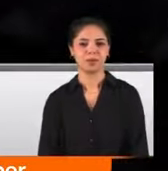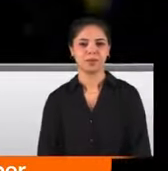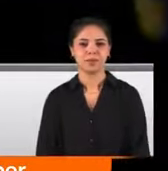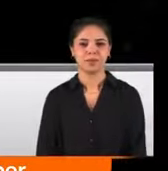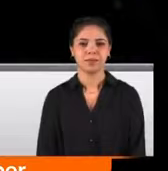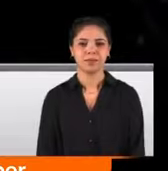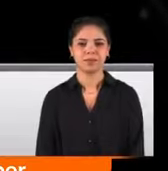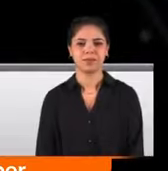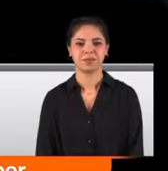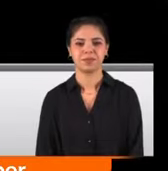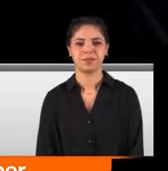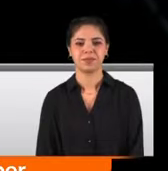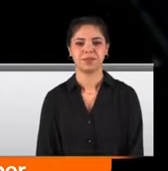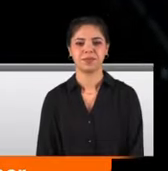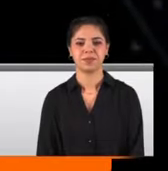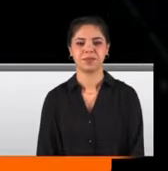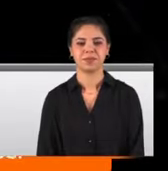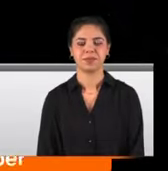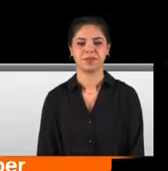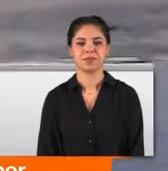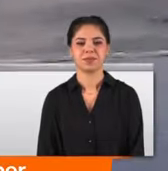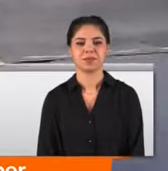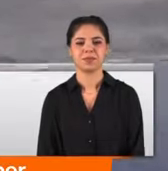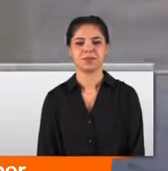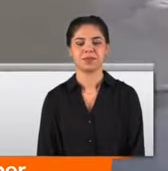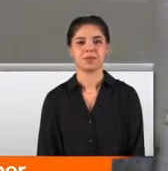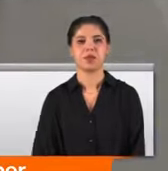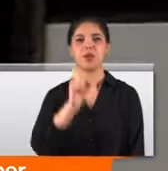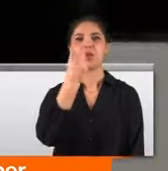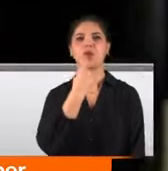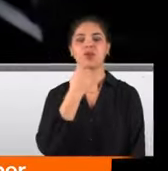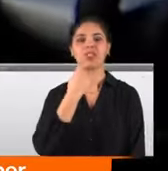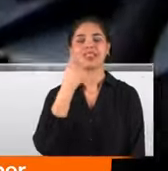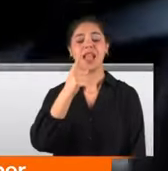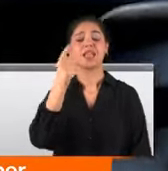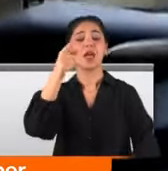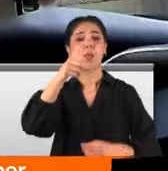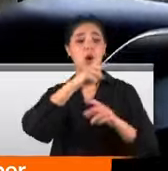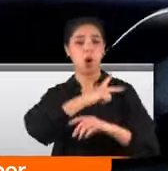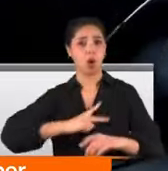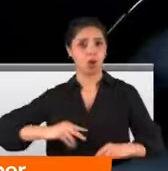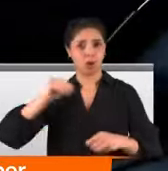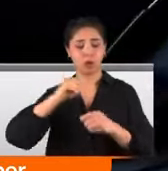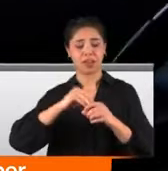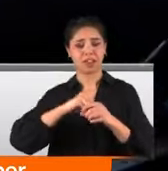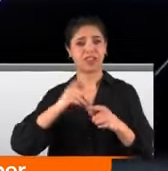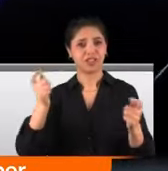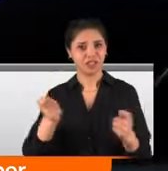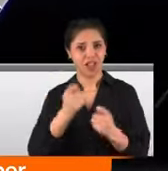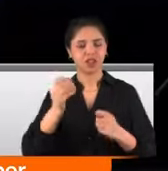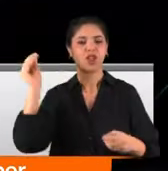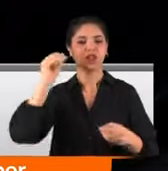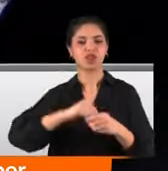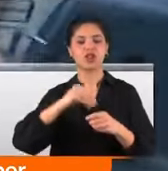mi anneni? Sen gelme, ben geliyorum. 9 yıl hosteslik yaptıktan sonra direksiyon başına geçmeye karar